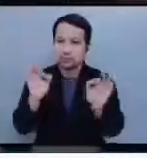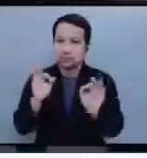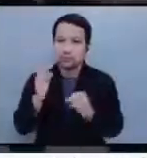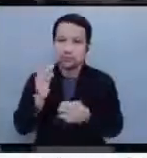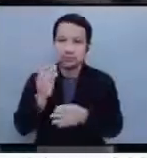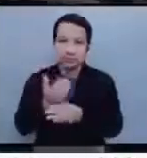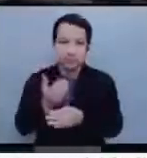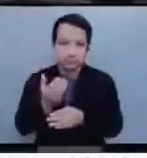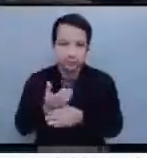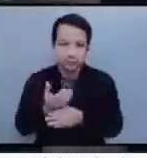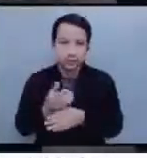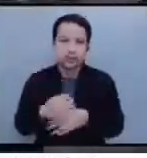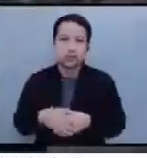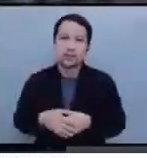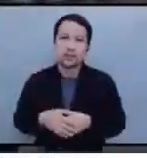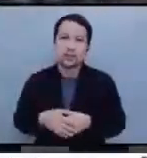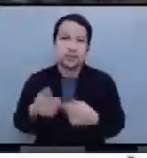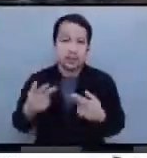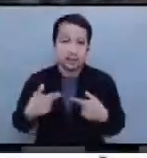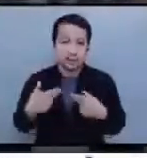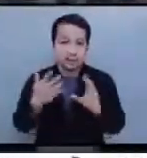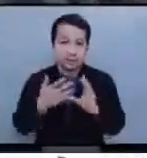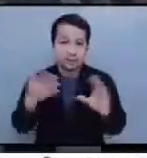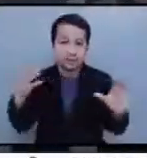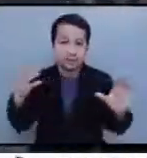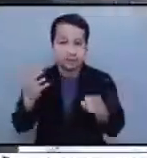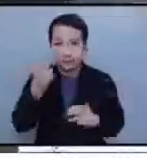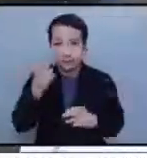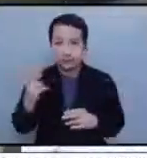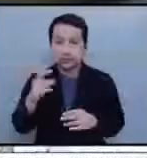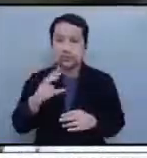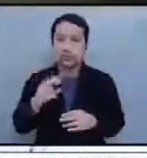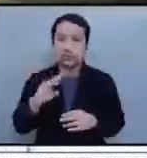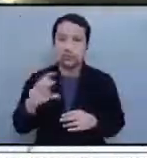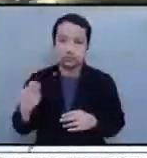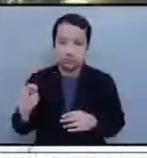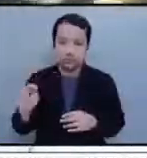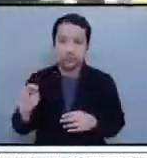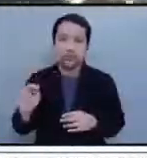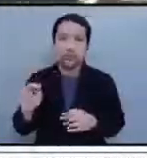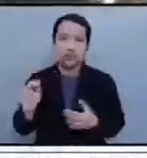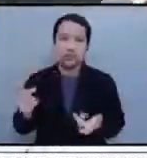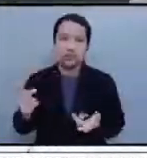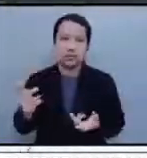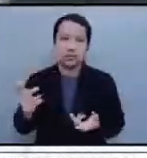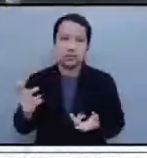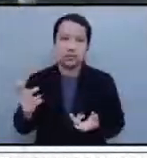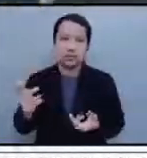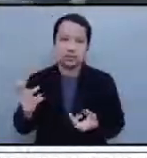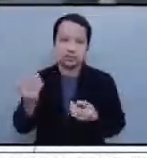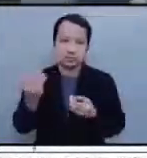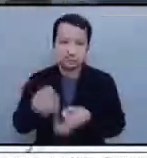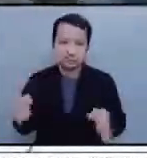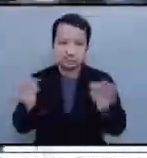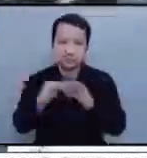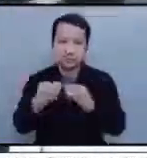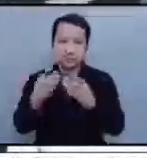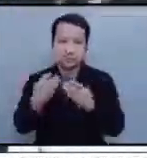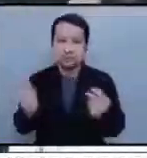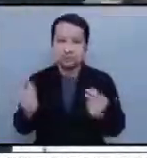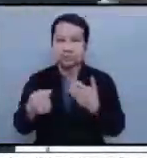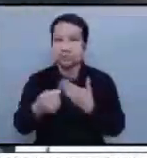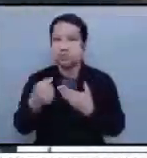At hanggat may pila nga daw na nakikita sa Commonwealth Avenue ay bilang ito ay temporary solution lamang,